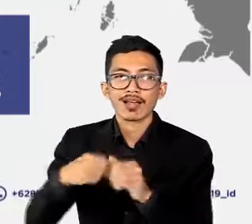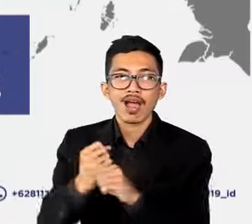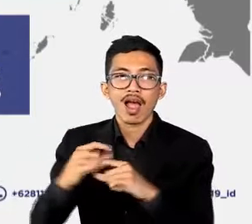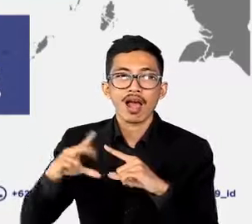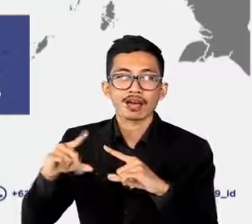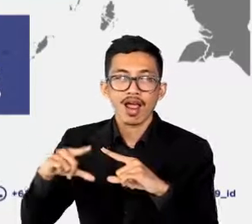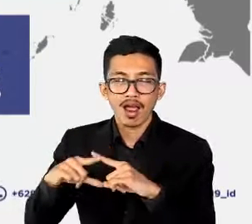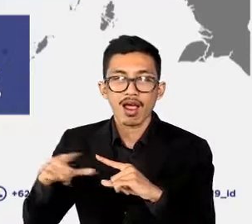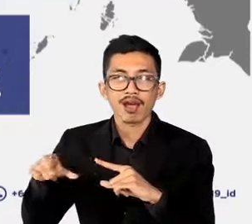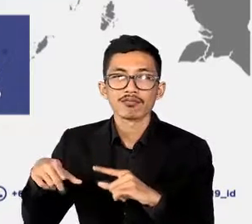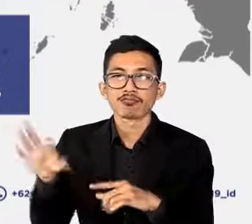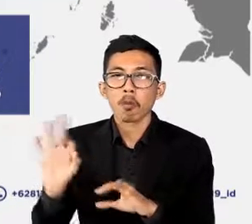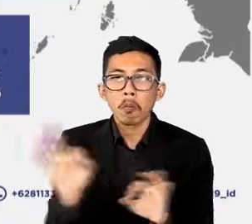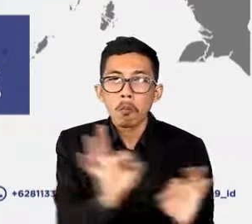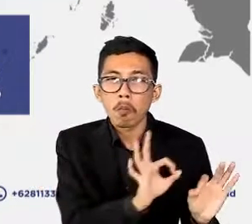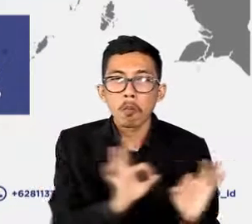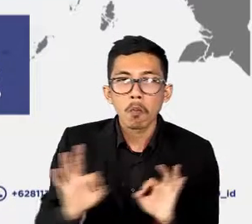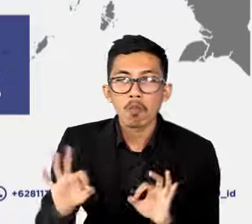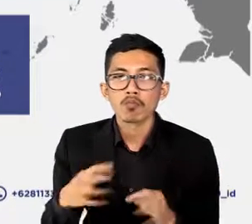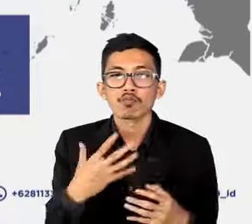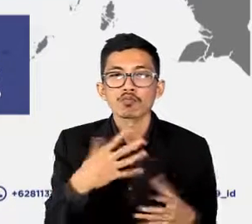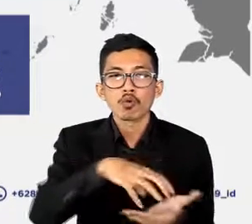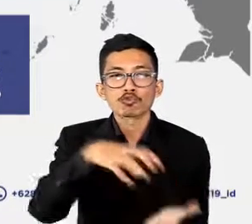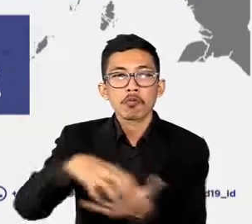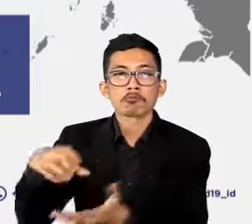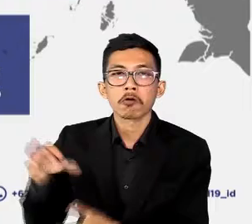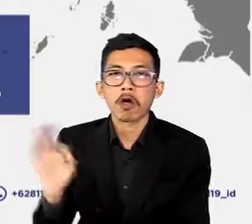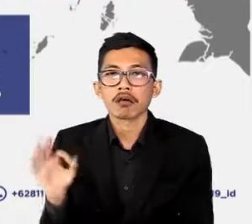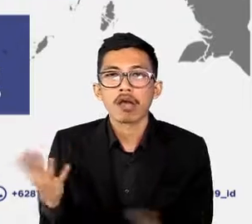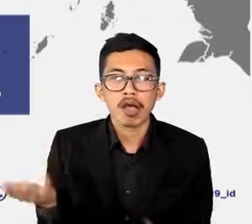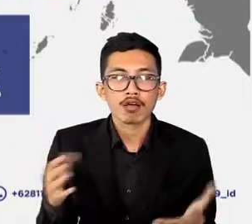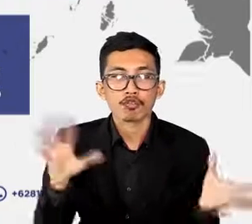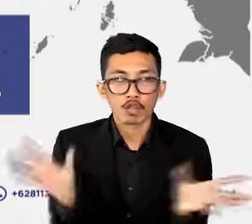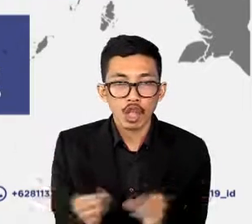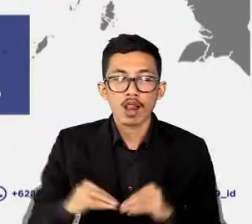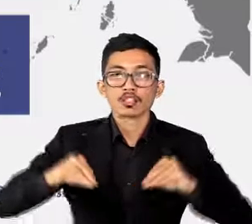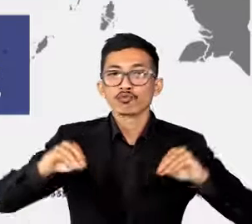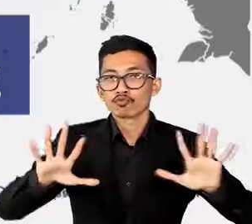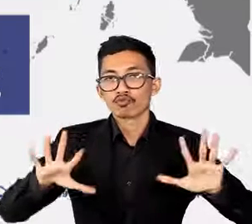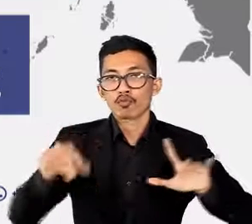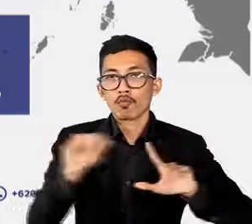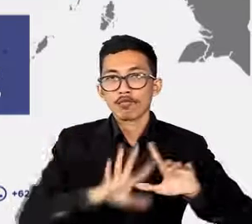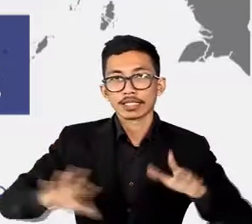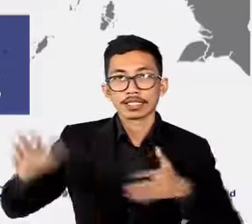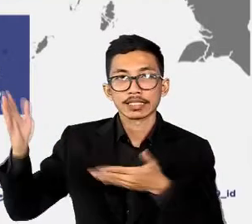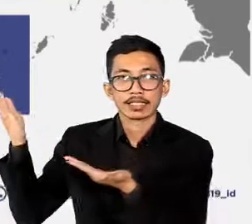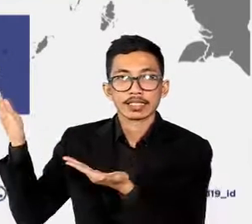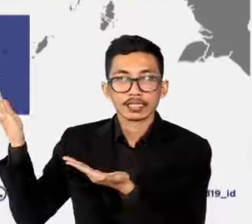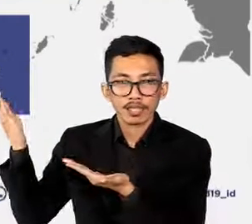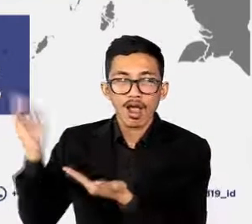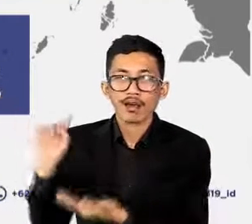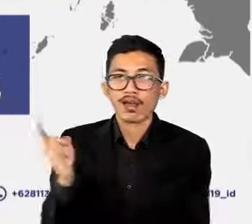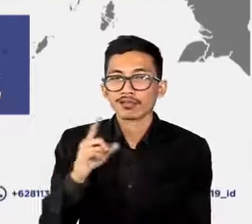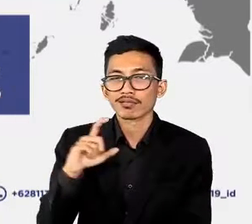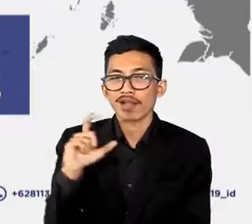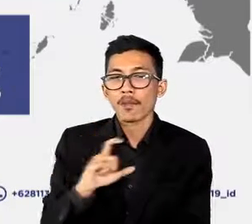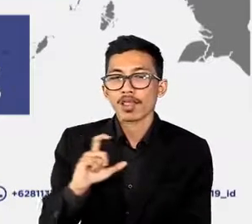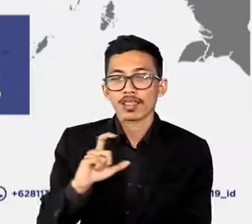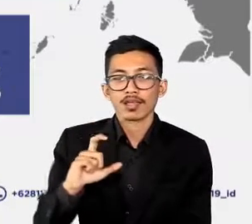membentuk posko dari total 10 provinsi tersebut dapat terlihat pada layar masing-masing kecamatan di